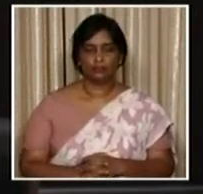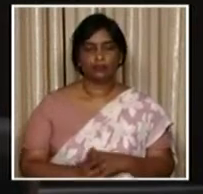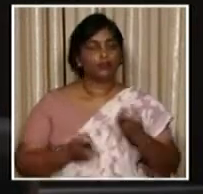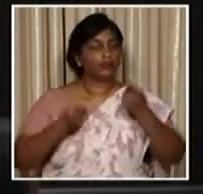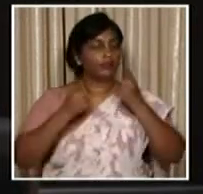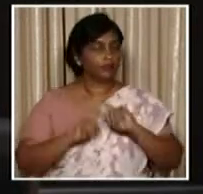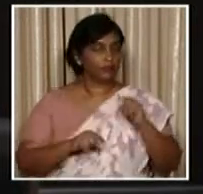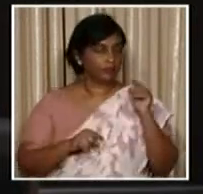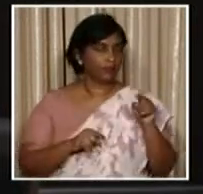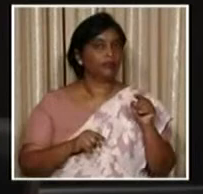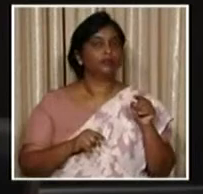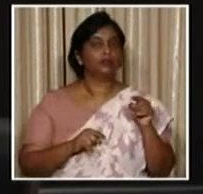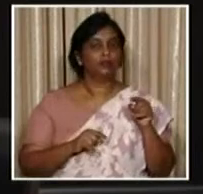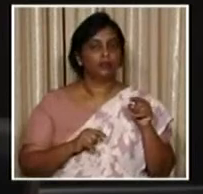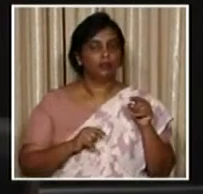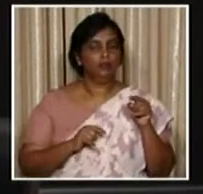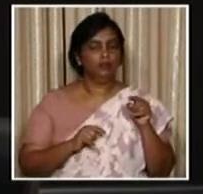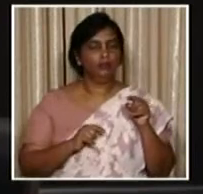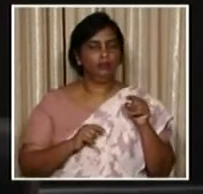ඊළඟට